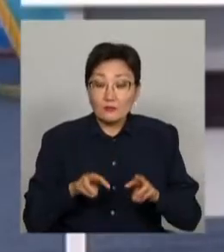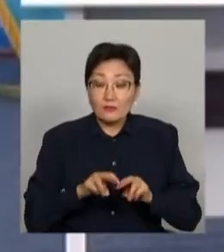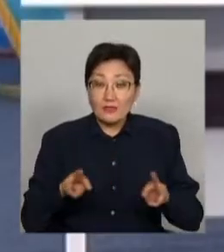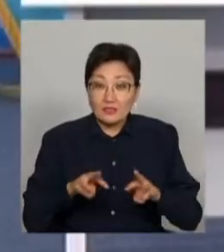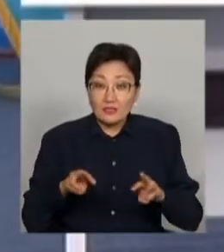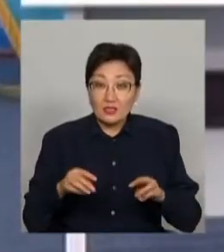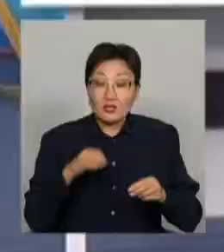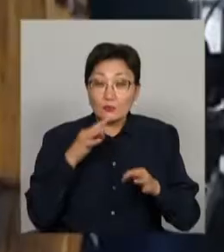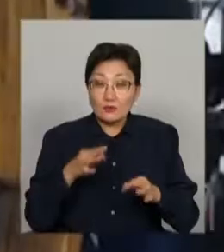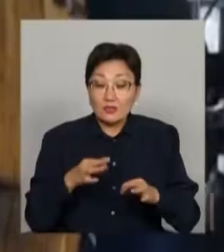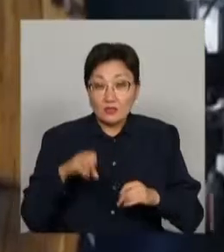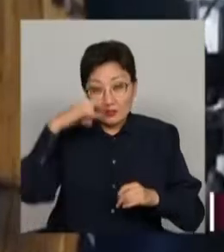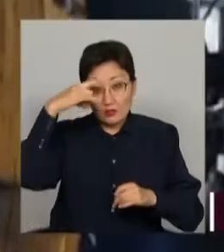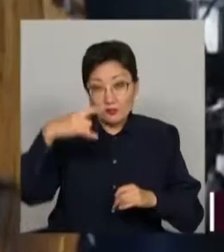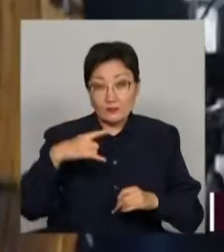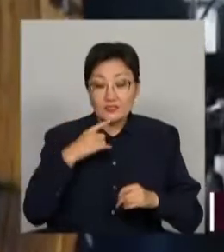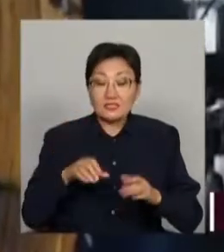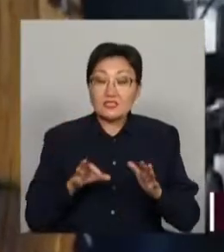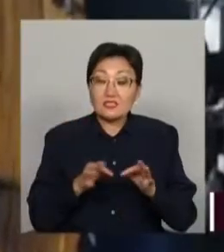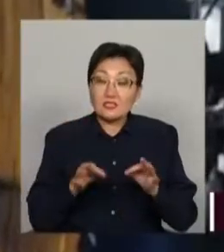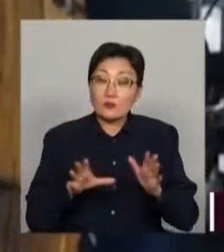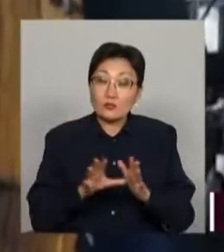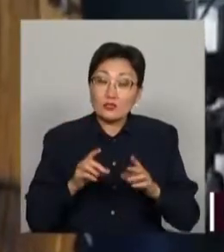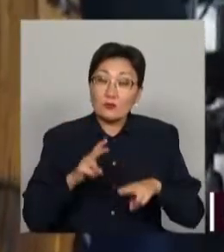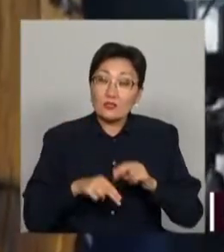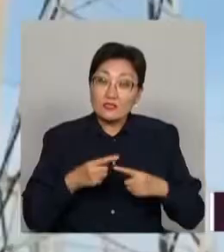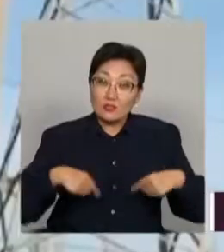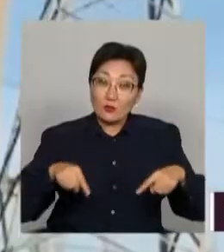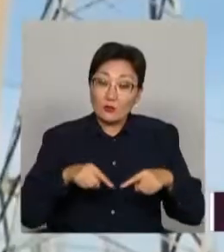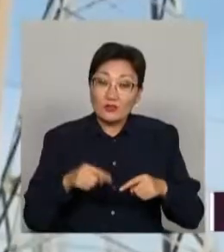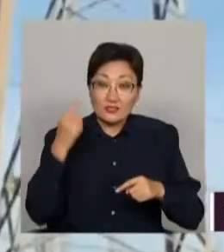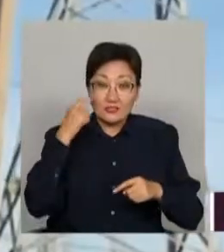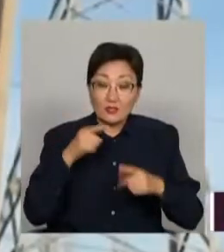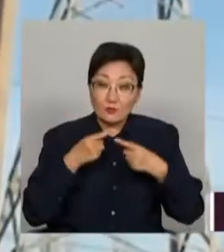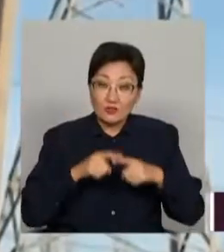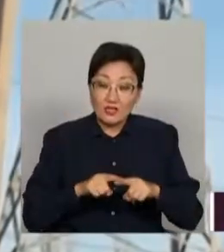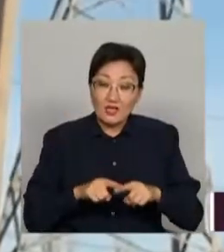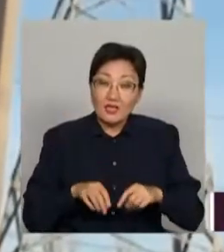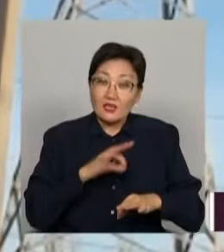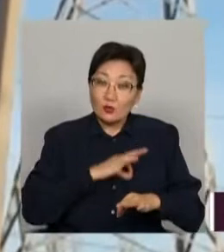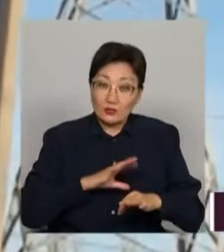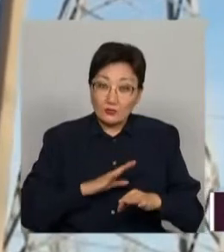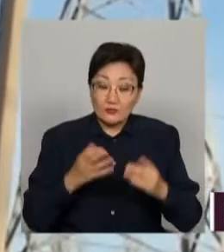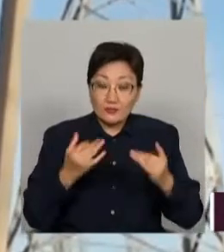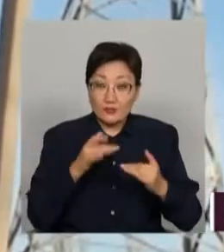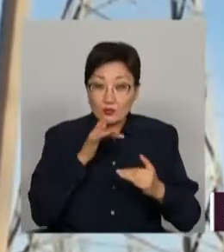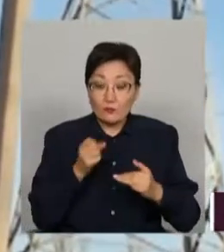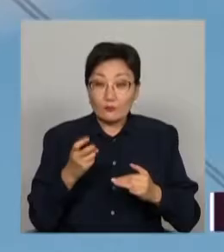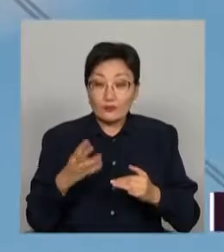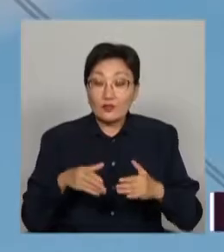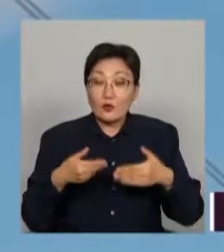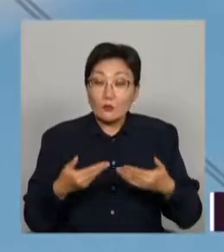қойды. Оның айтуынша, Қазақстанда атом электр станциясын салу үшін АқШ технологиясын қарастырмайды. Қазірдің өзі бірнеше